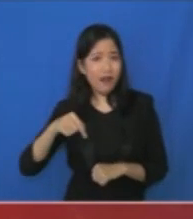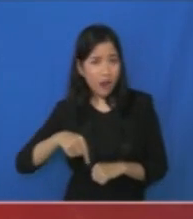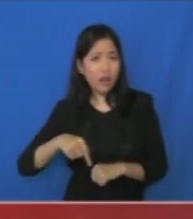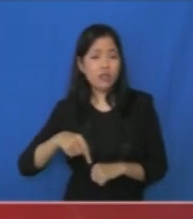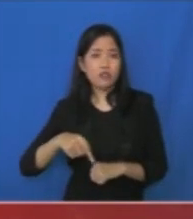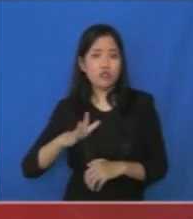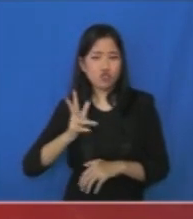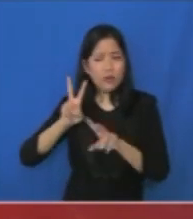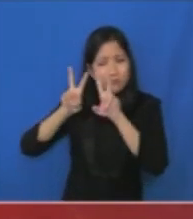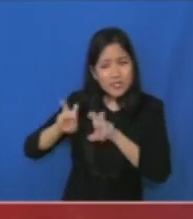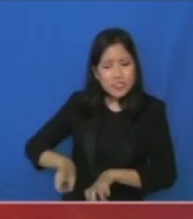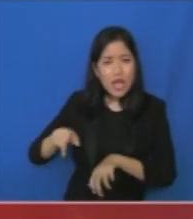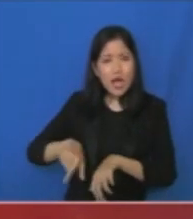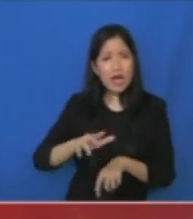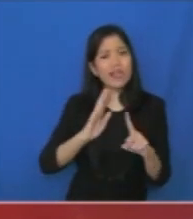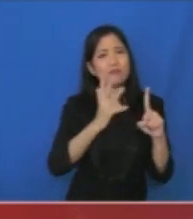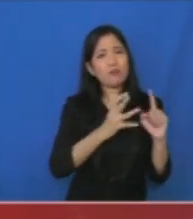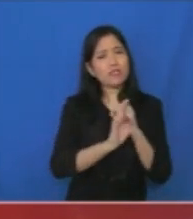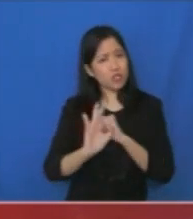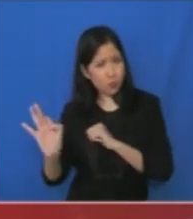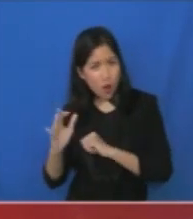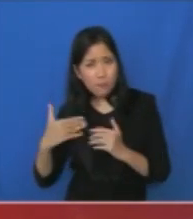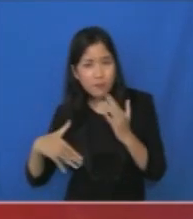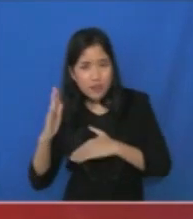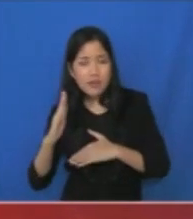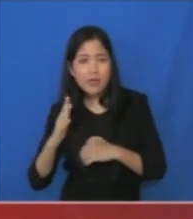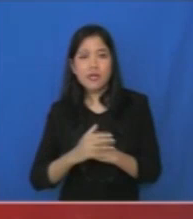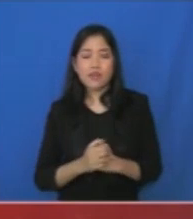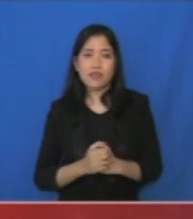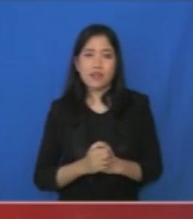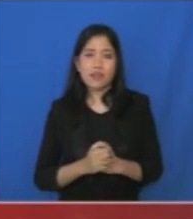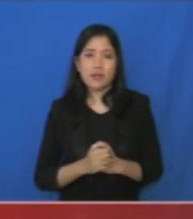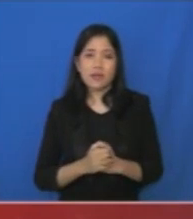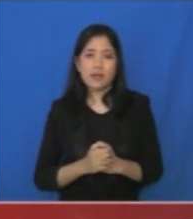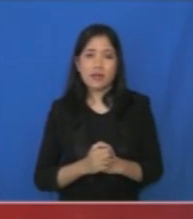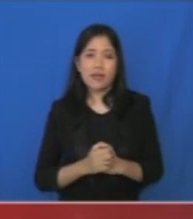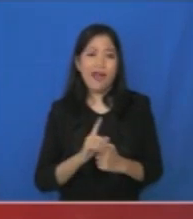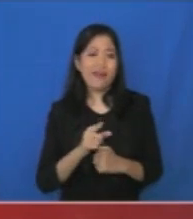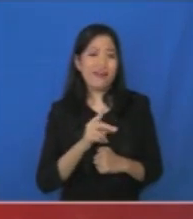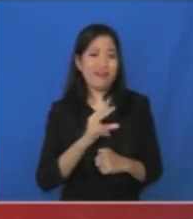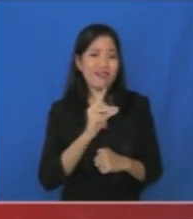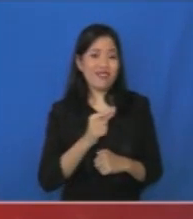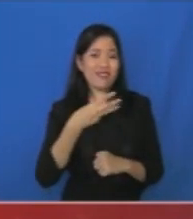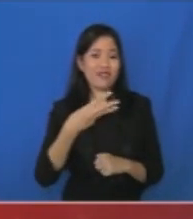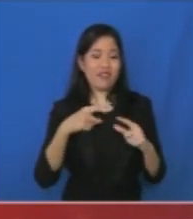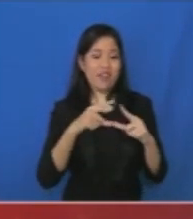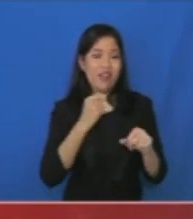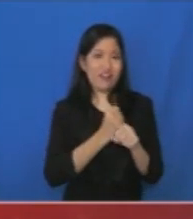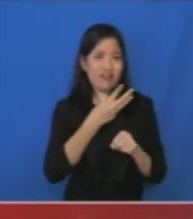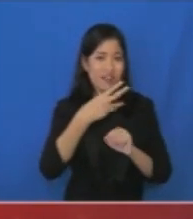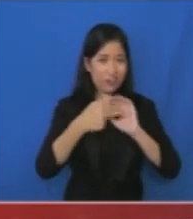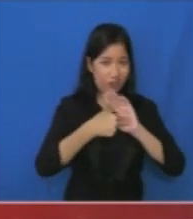lebih dari 15 ribu ketersediaan reagen untuk PCR